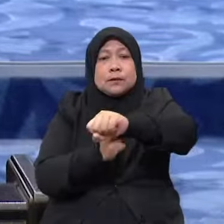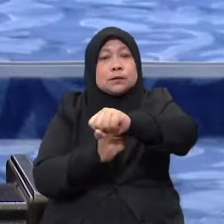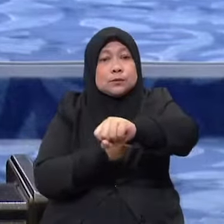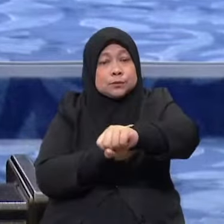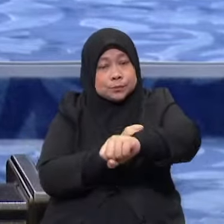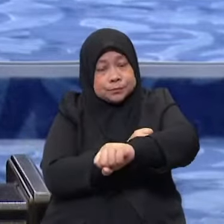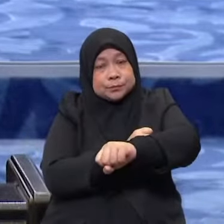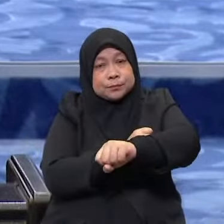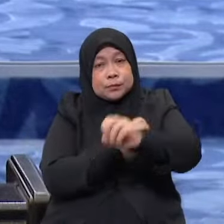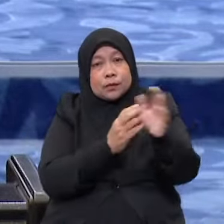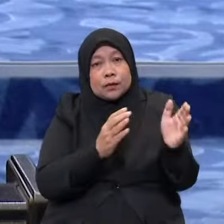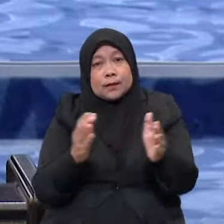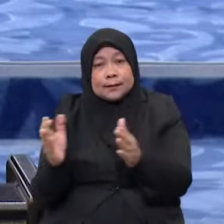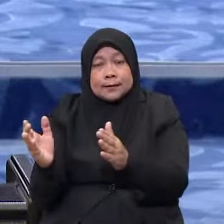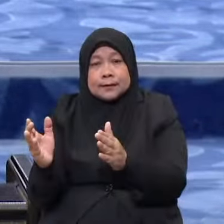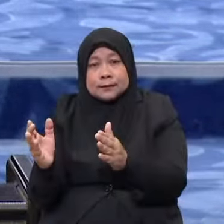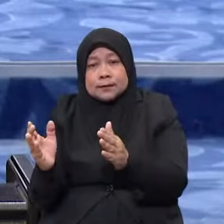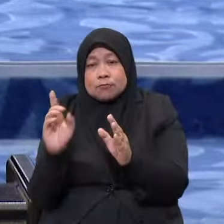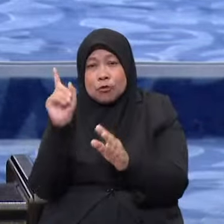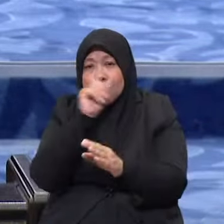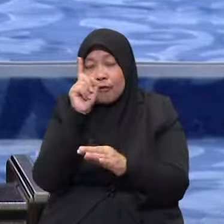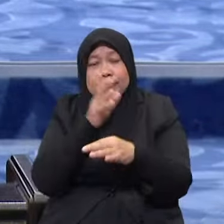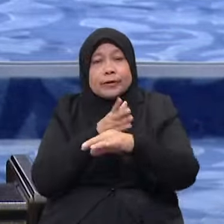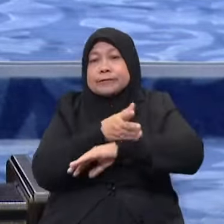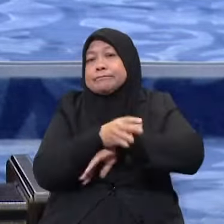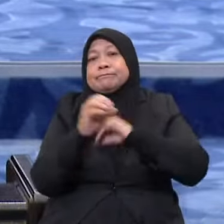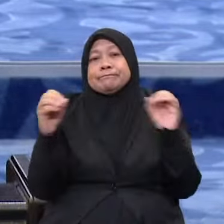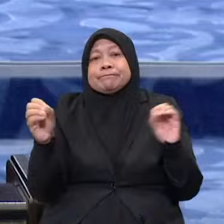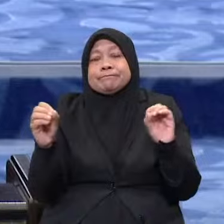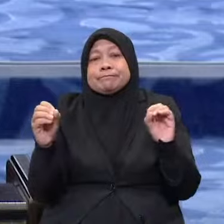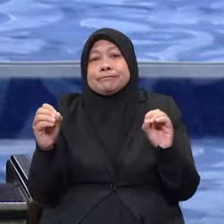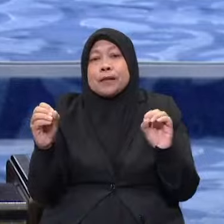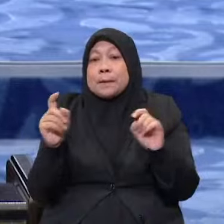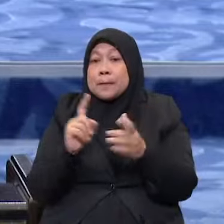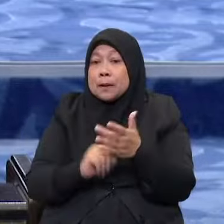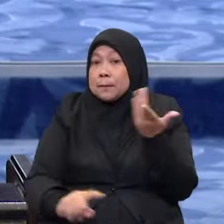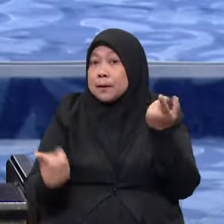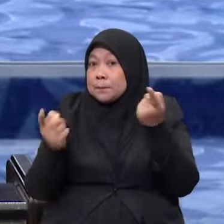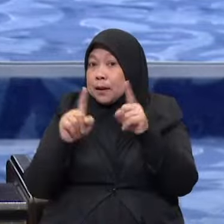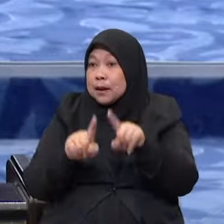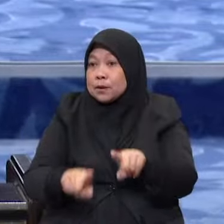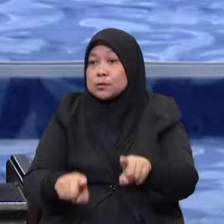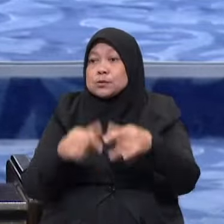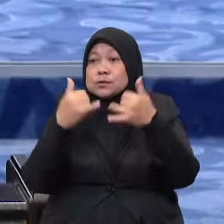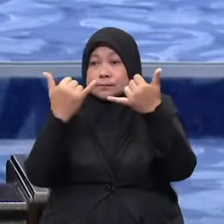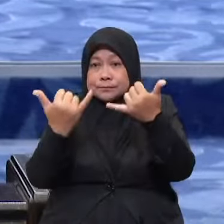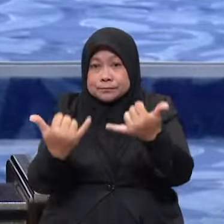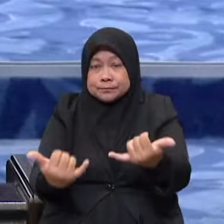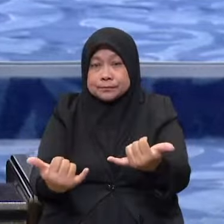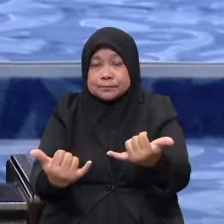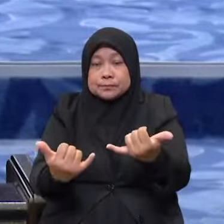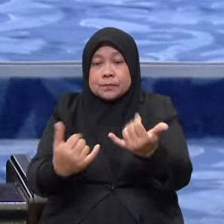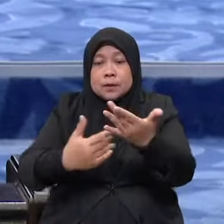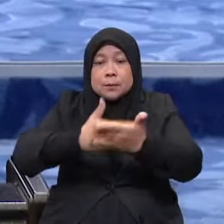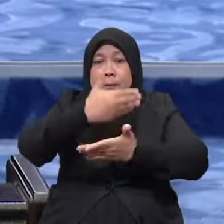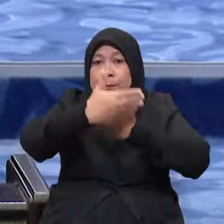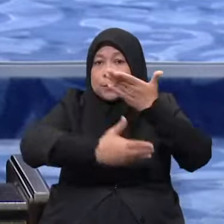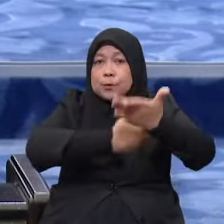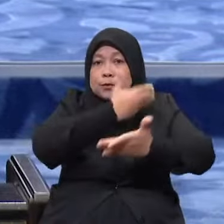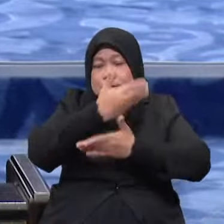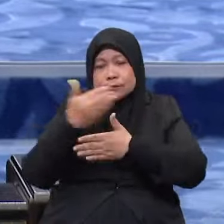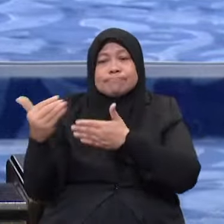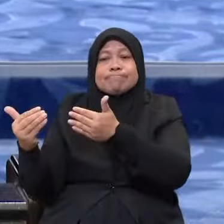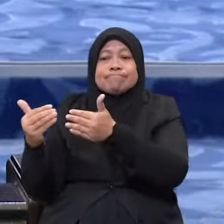yang agak berlebihan. Apa yang berlaku sekarang ialah proses itu